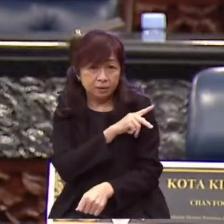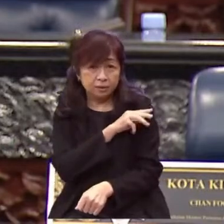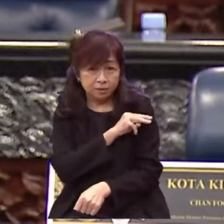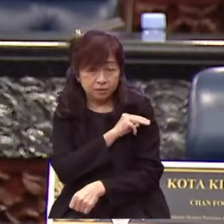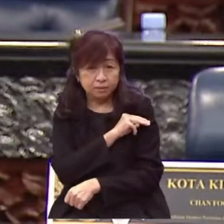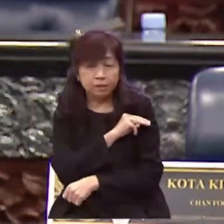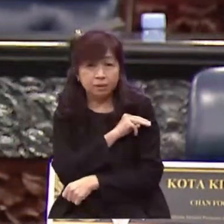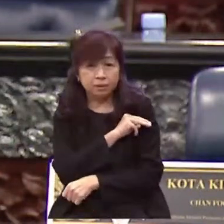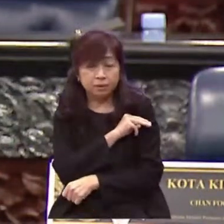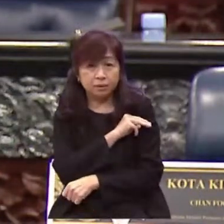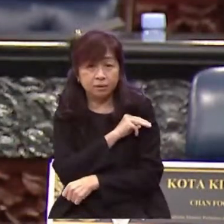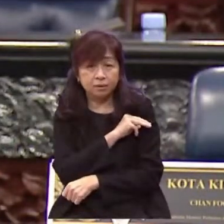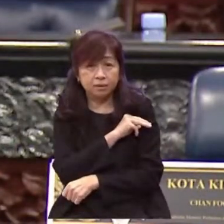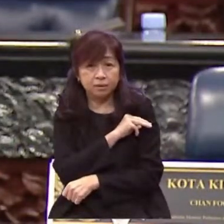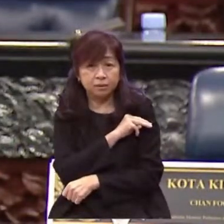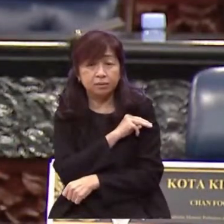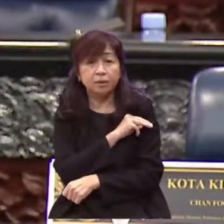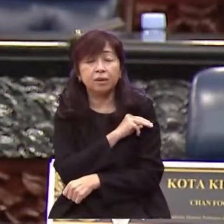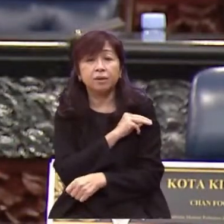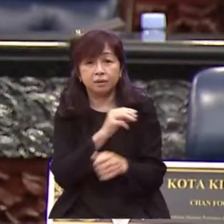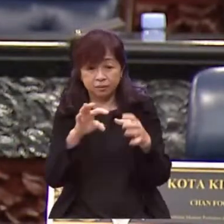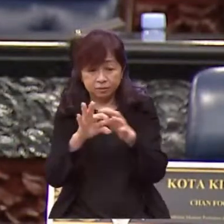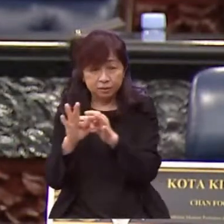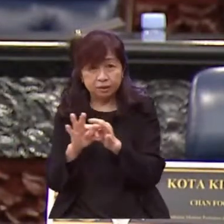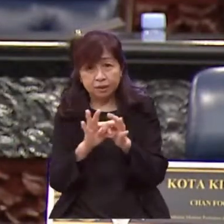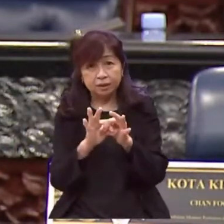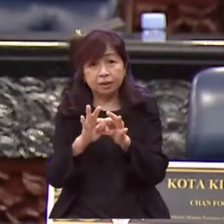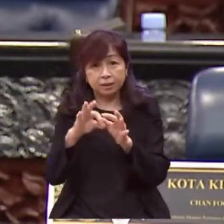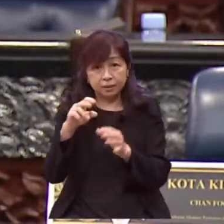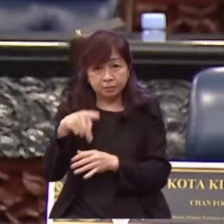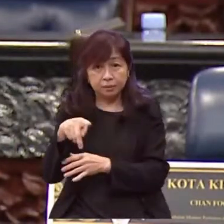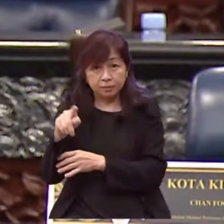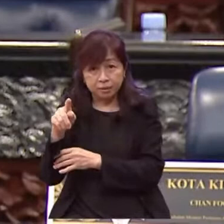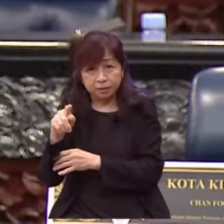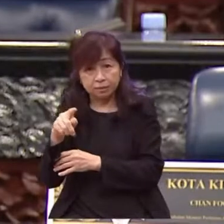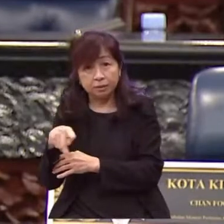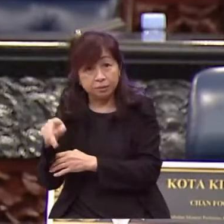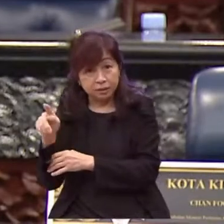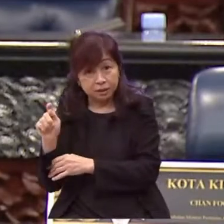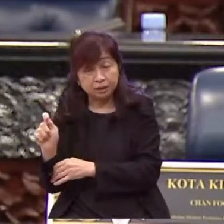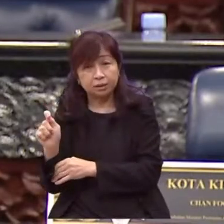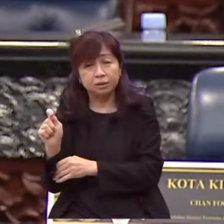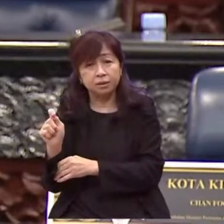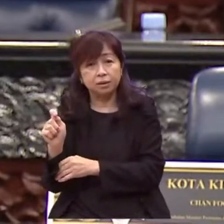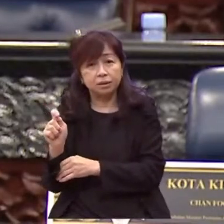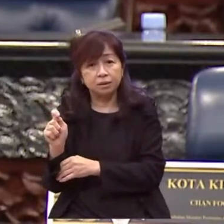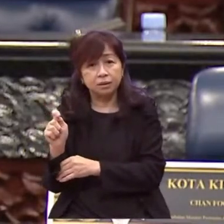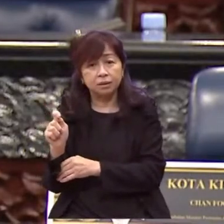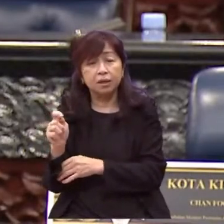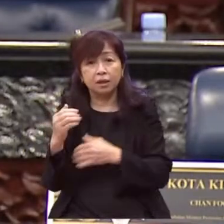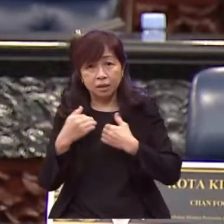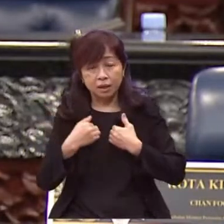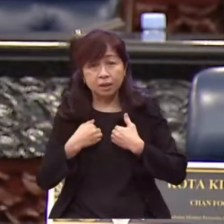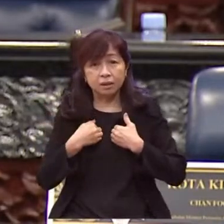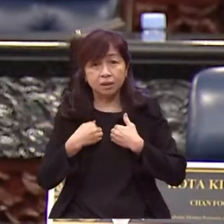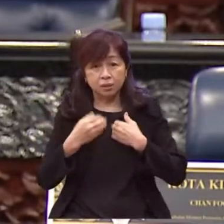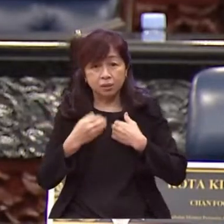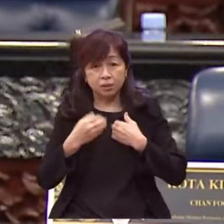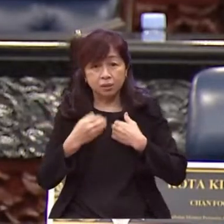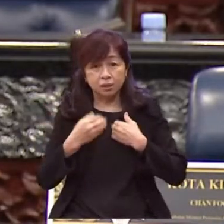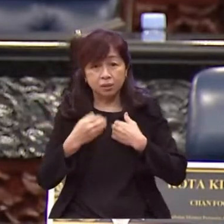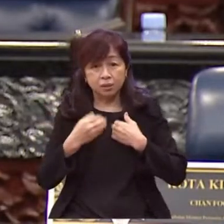agar ada kerjasama daripada peringkat TBC sekiranya PBT mempunyai ruang untuk menambah